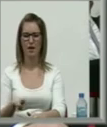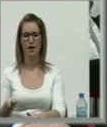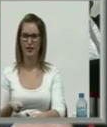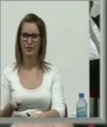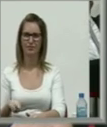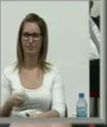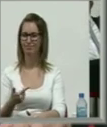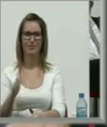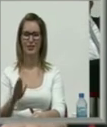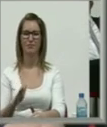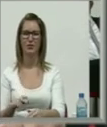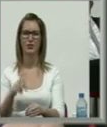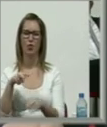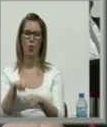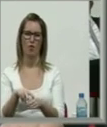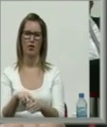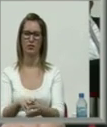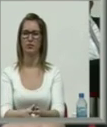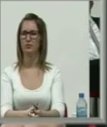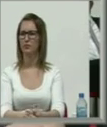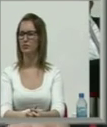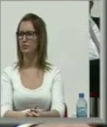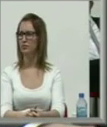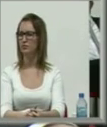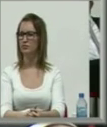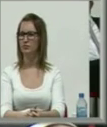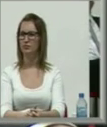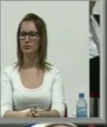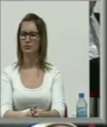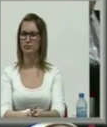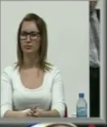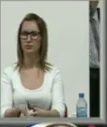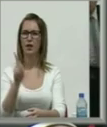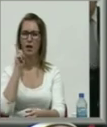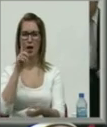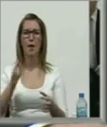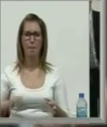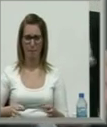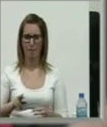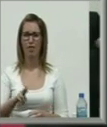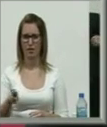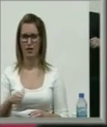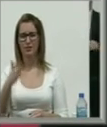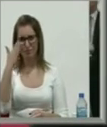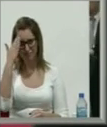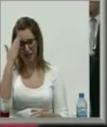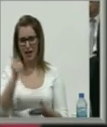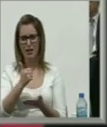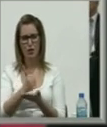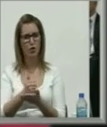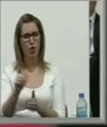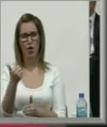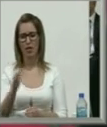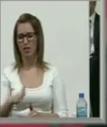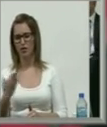może całe mnóstwo. Pan radny zna stanowisko jednej strony, tylko i wyłącznie. Ja nie chciałbym